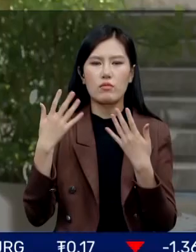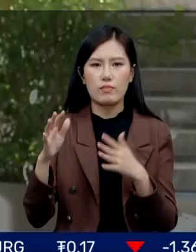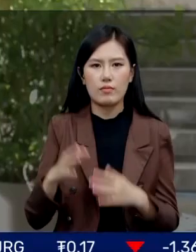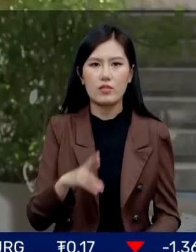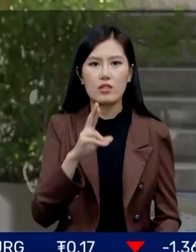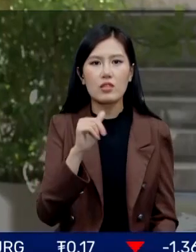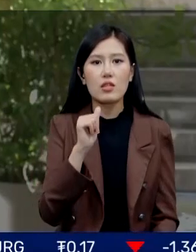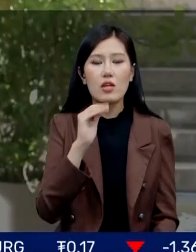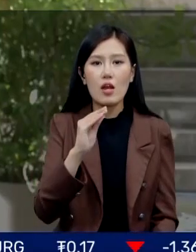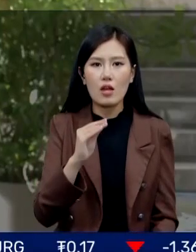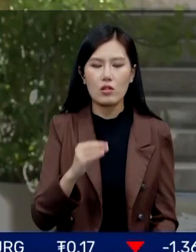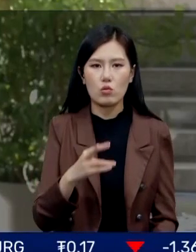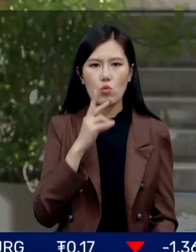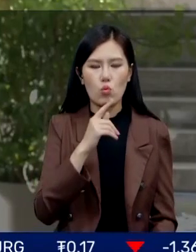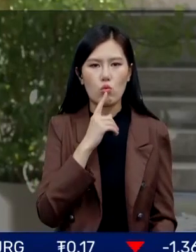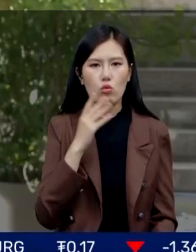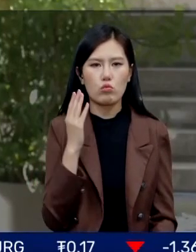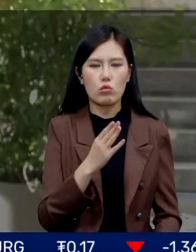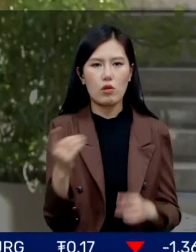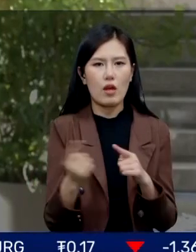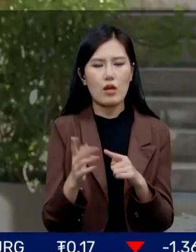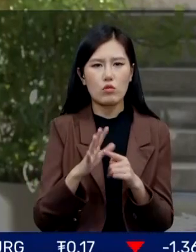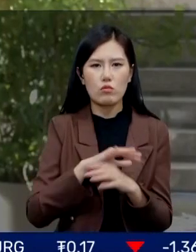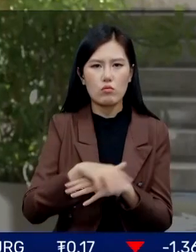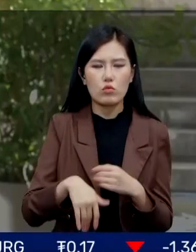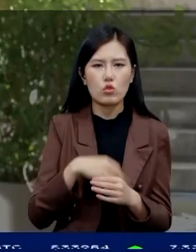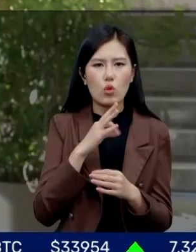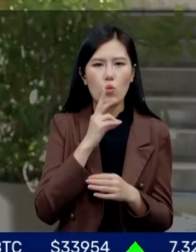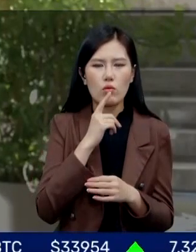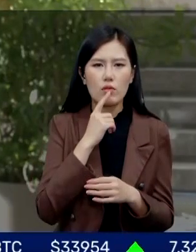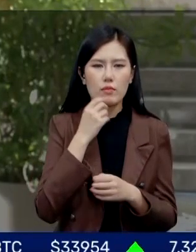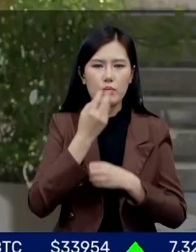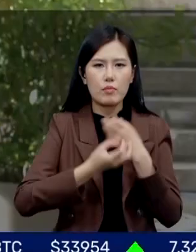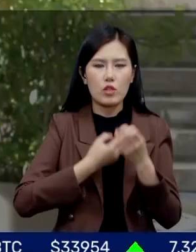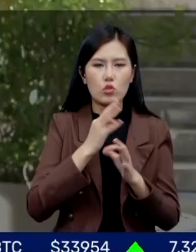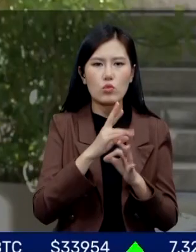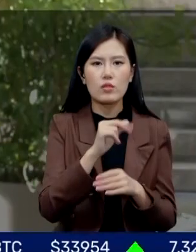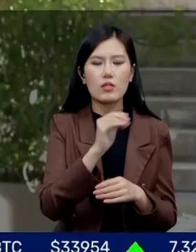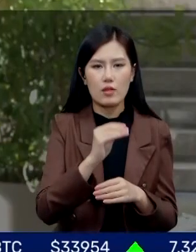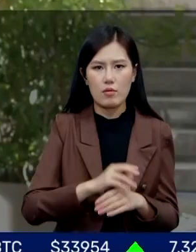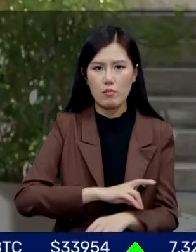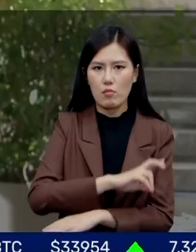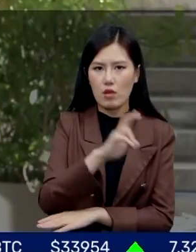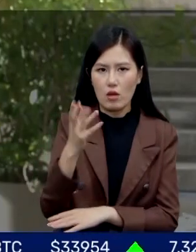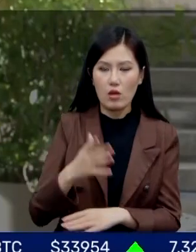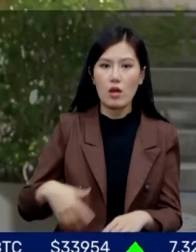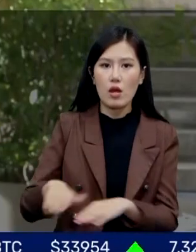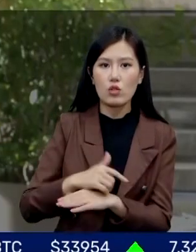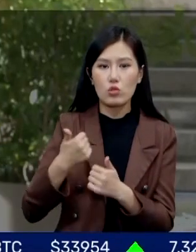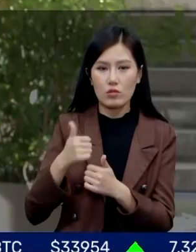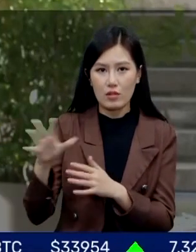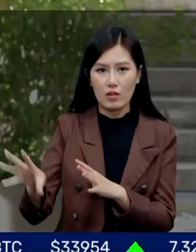урнаар дүрслэж болдгийг ер нь тэр байгалийн үзмж байгаа газрыг тэр уран